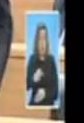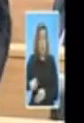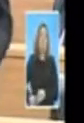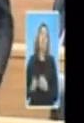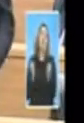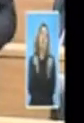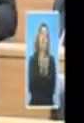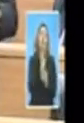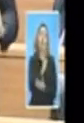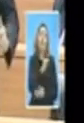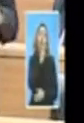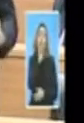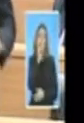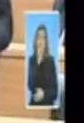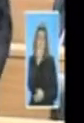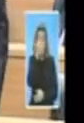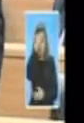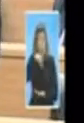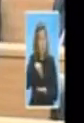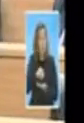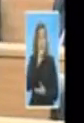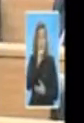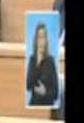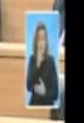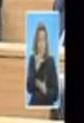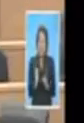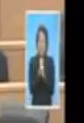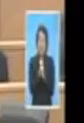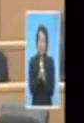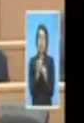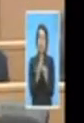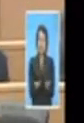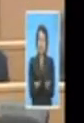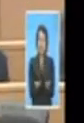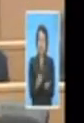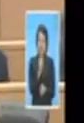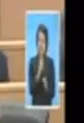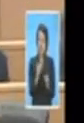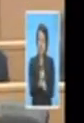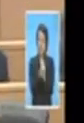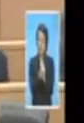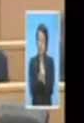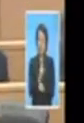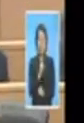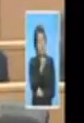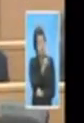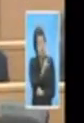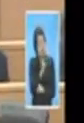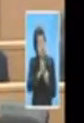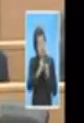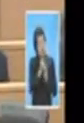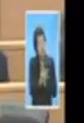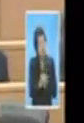ลุกขึ้นมายืนยันว่าไม่ได้พูดแล้วก็จบกันไปครับเท่านั้นเองครับ ท่านต้องวินิจฉัยครับไม่ใช่ไปถามว่าเมื่อกี้เขาพูด